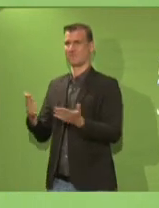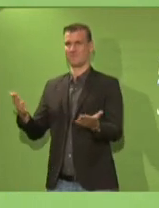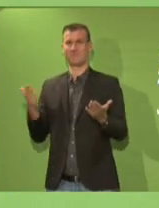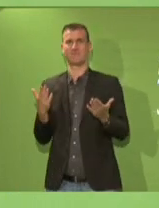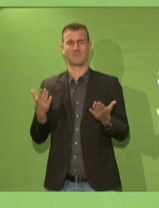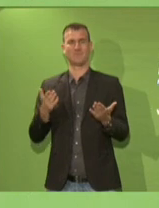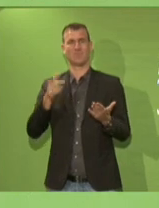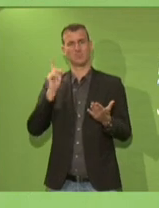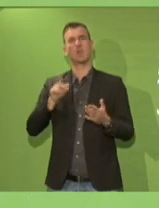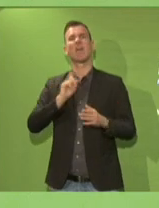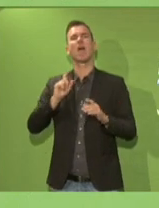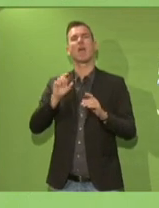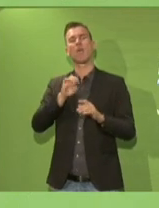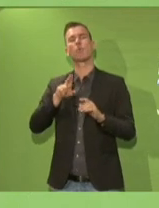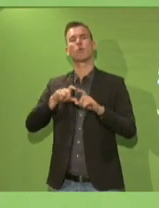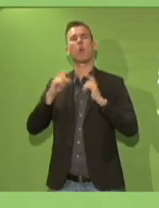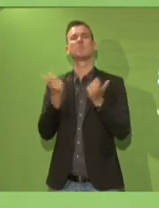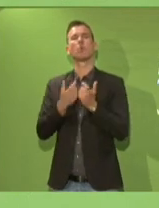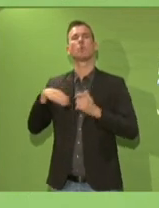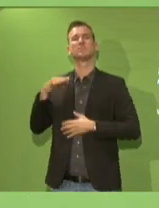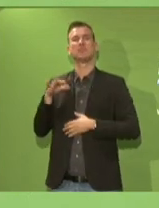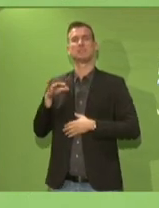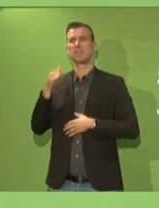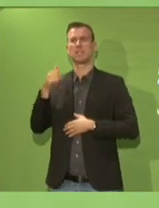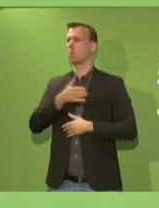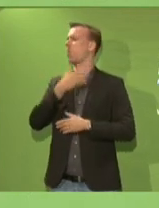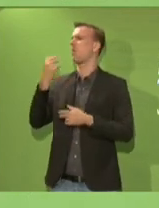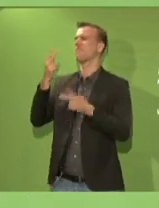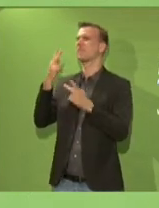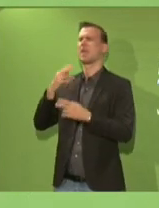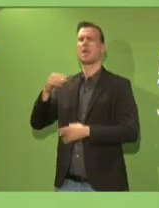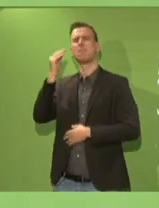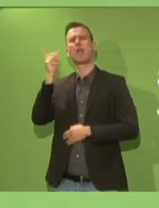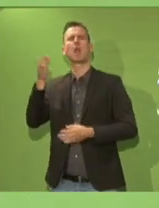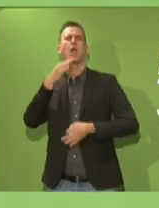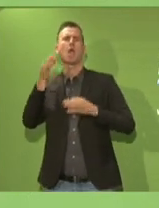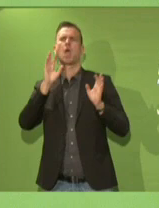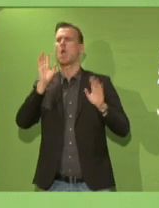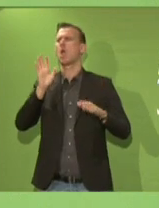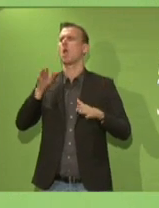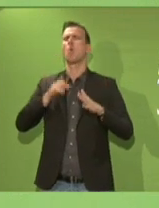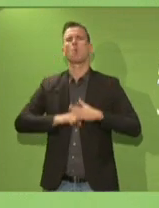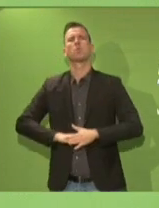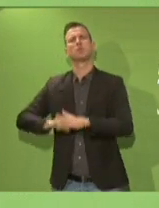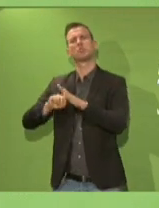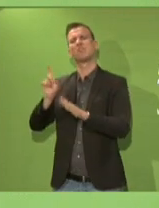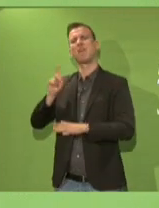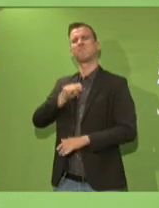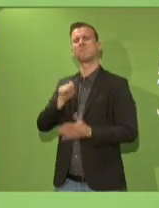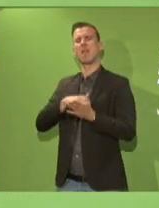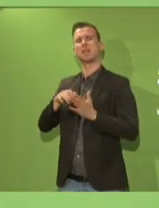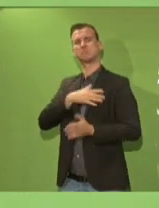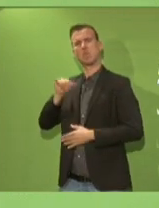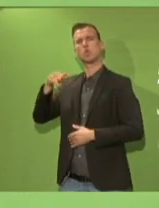um den Kommissionspräsidenten jetzt plötzlich überhaupt keine Rolle mehr spielen. Merkels lauwarme Unterstützung für den Wahlsieger Juncker